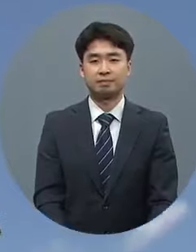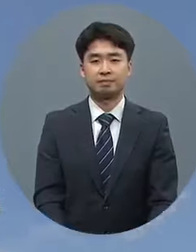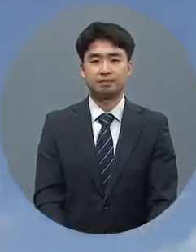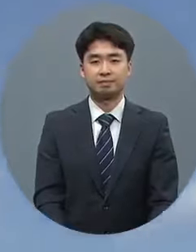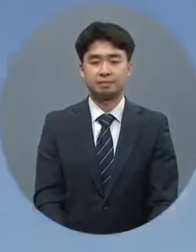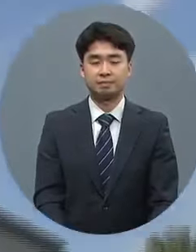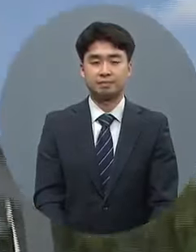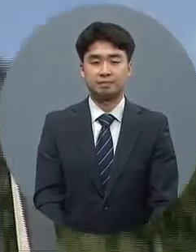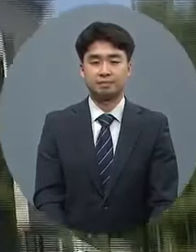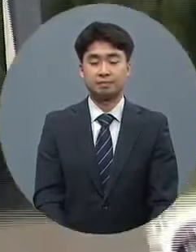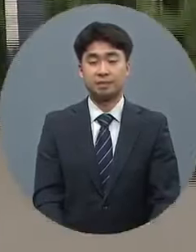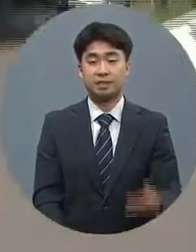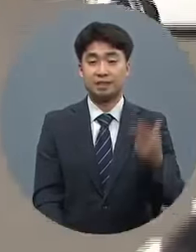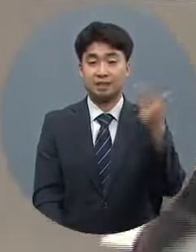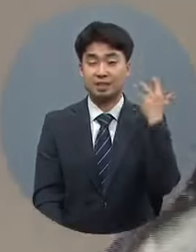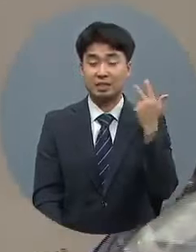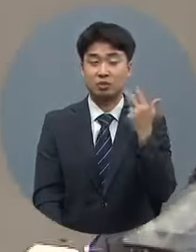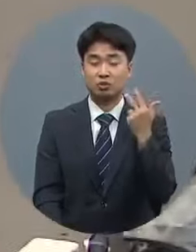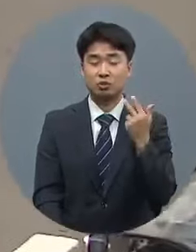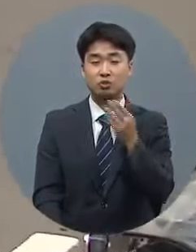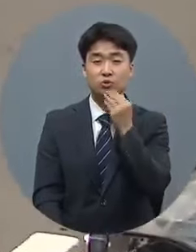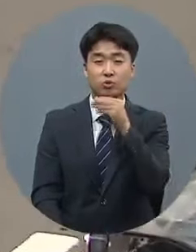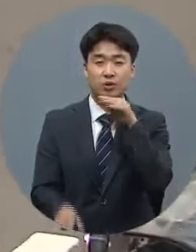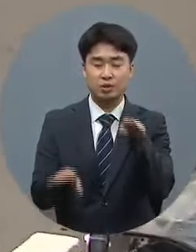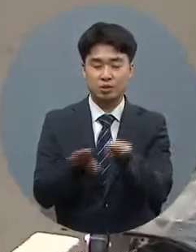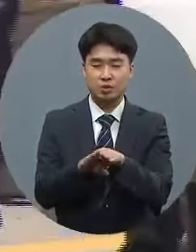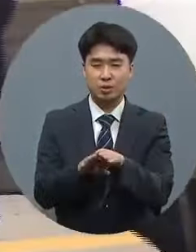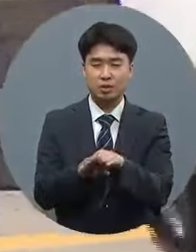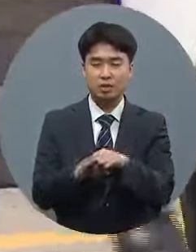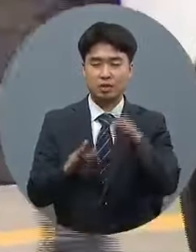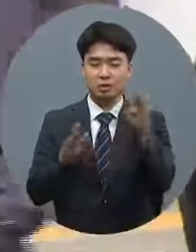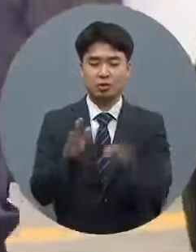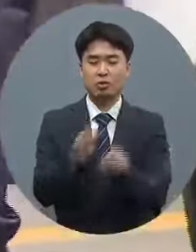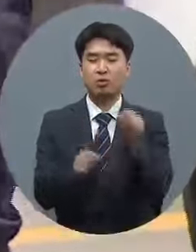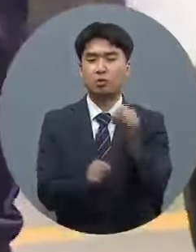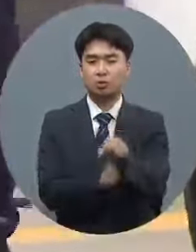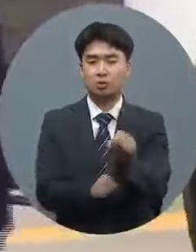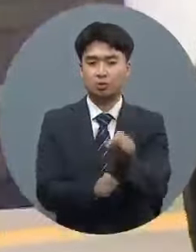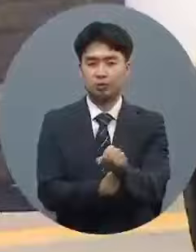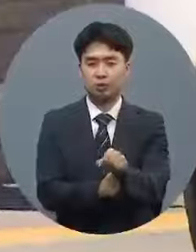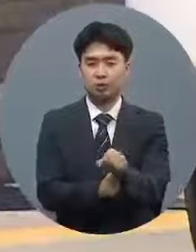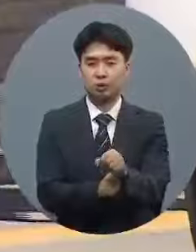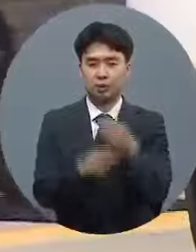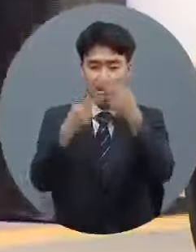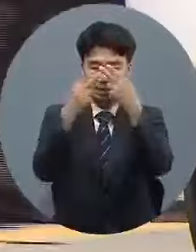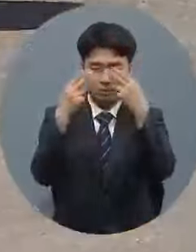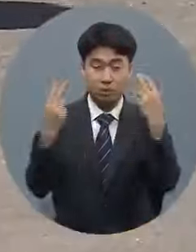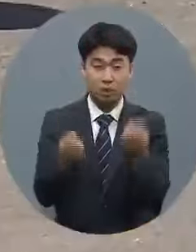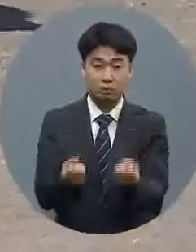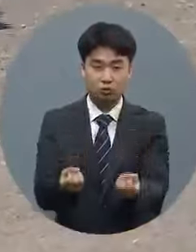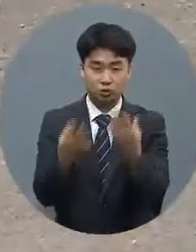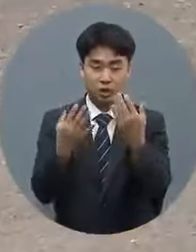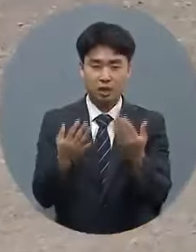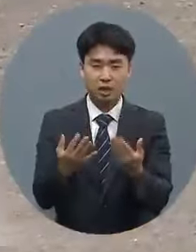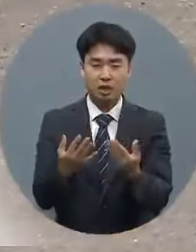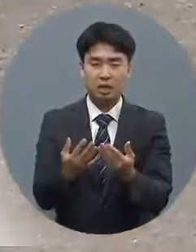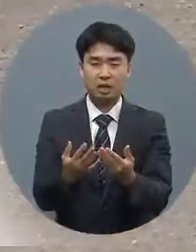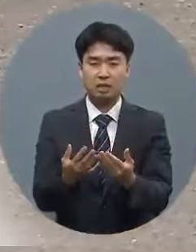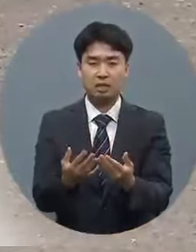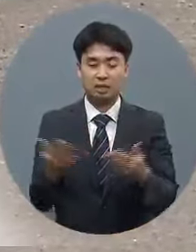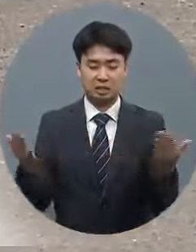기자입니다 지난 주말 울산시 소속한 간부 공무원의 가족 장내에 부서 직원 여섯 명이 동원됐습니다 울산시는